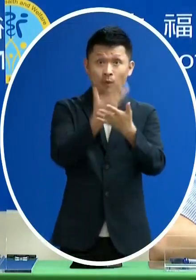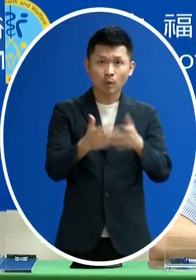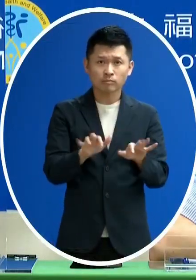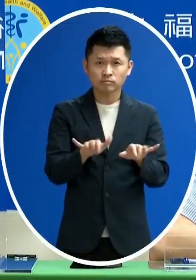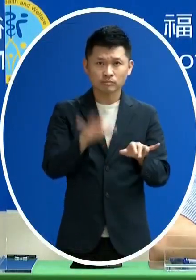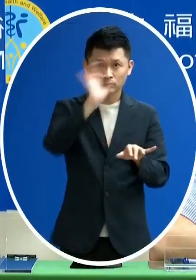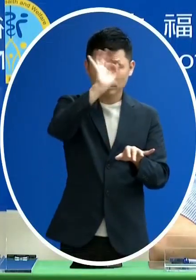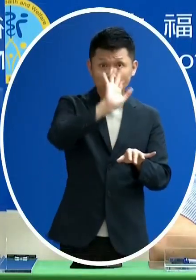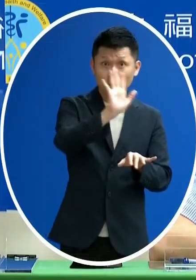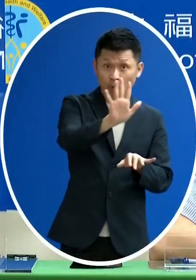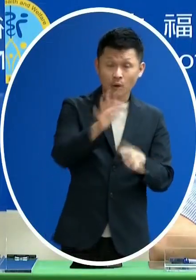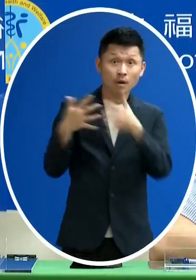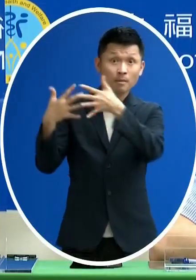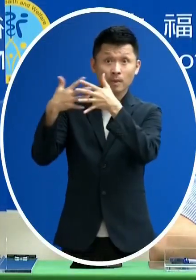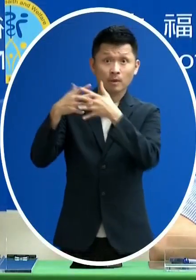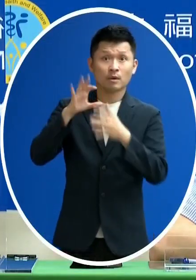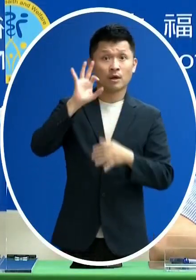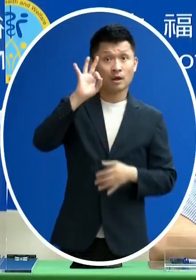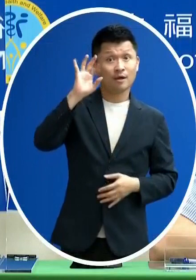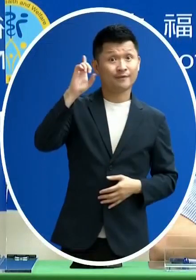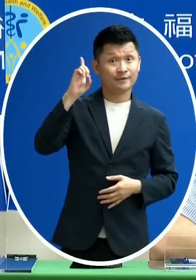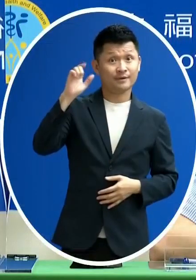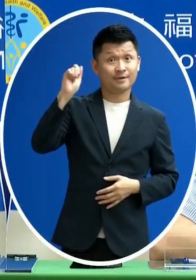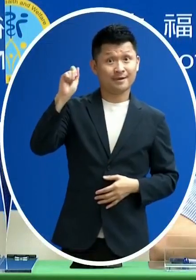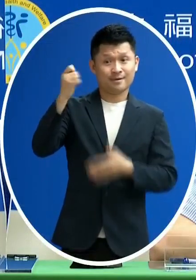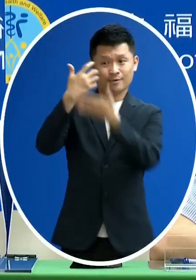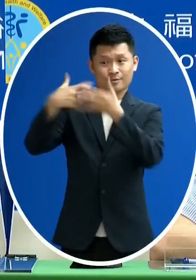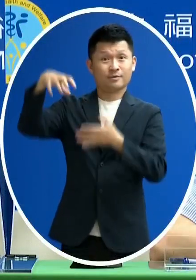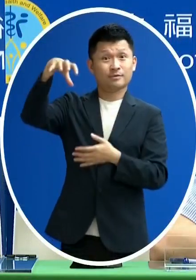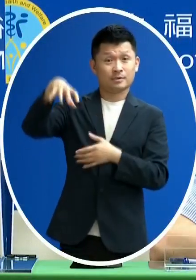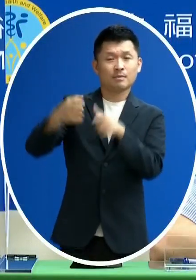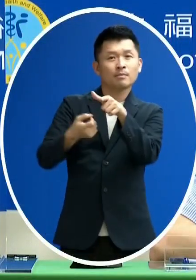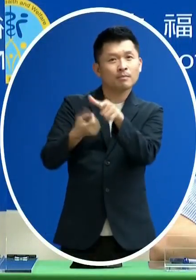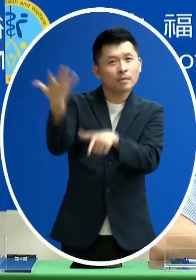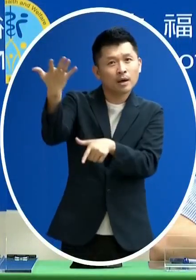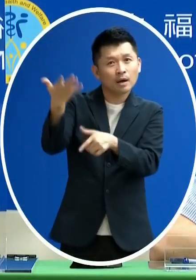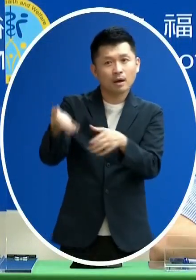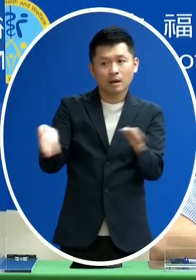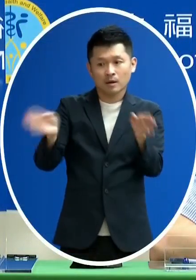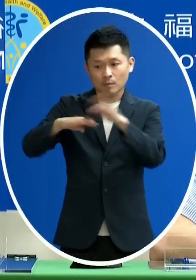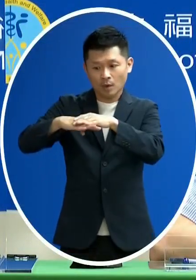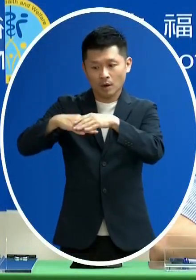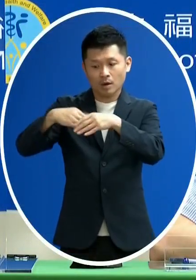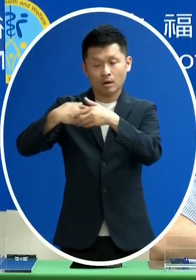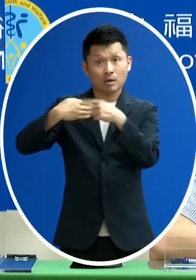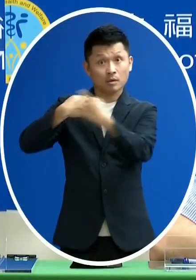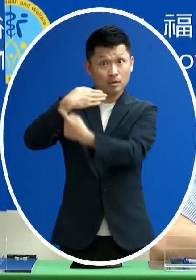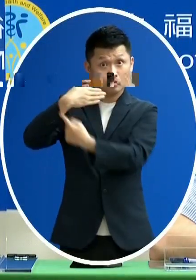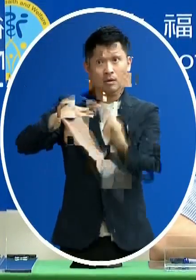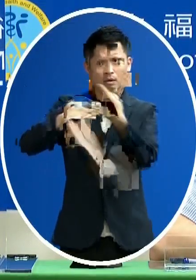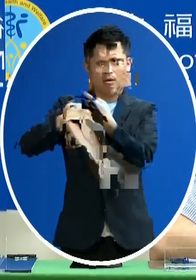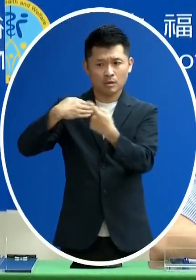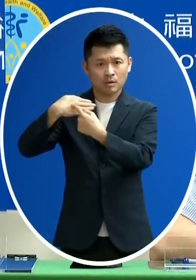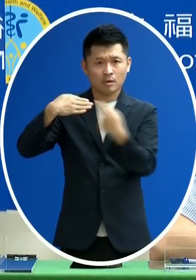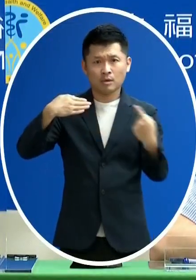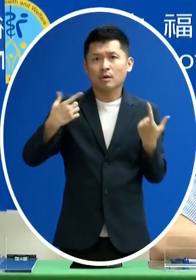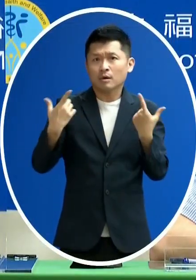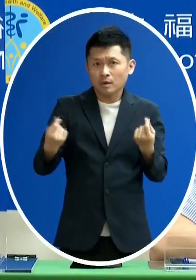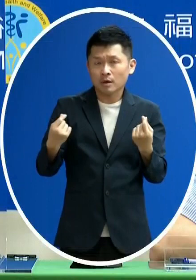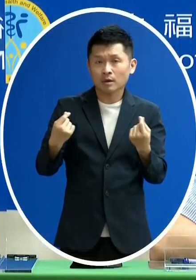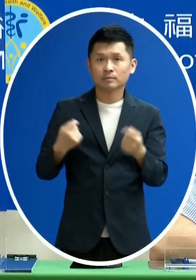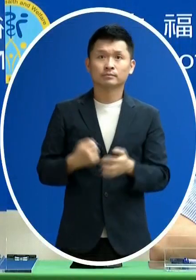查，在美国 FDA 官网所公开的外核的资料，也是像哦，就是美